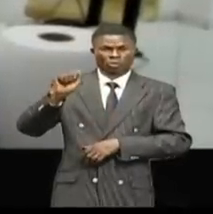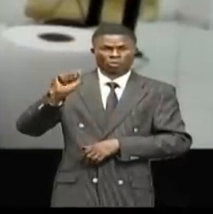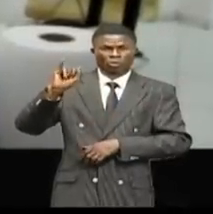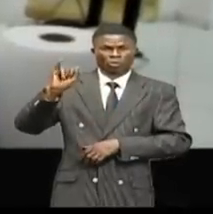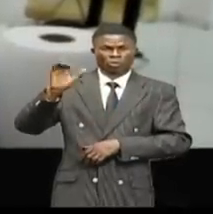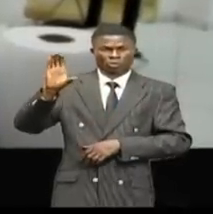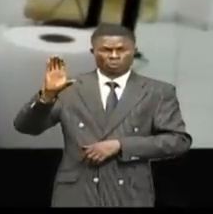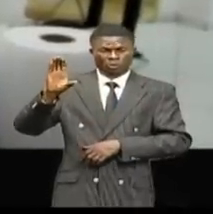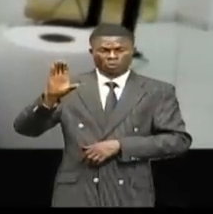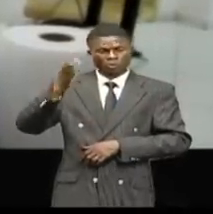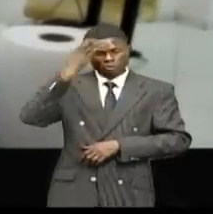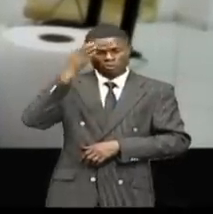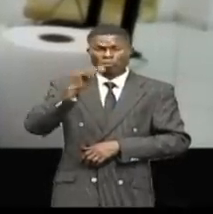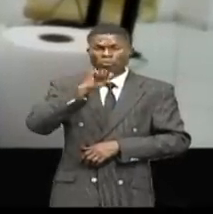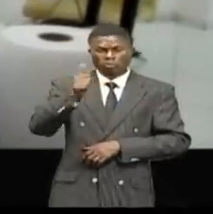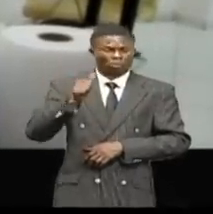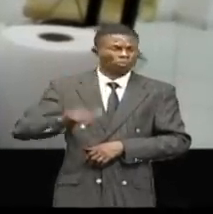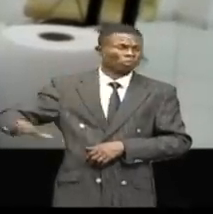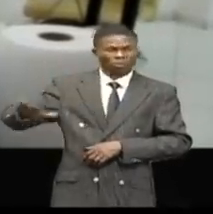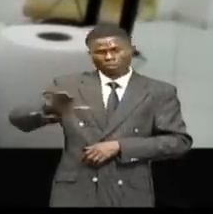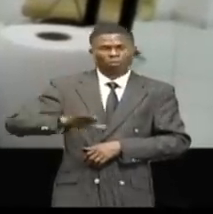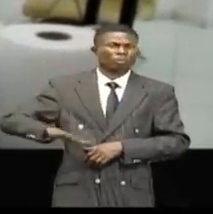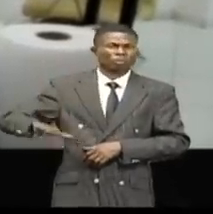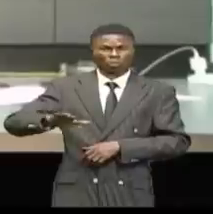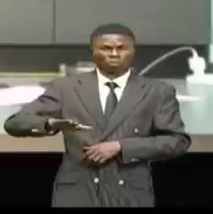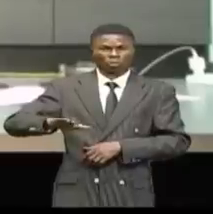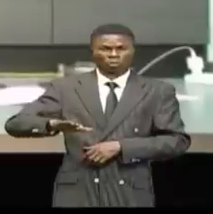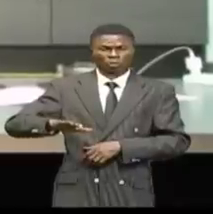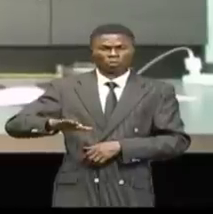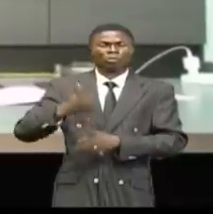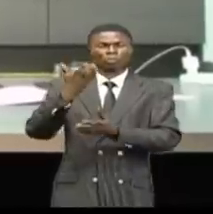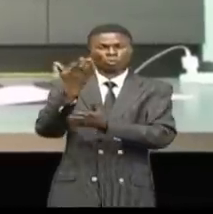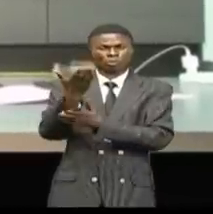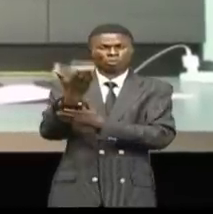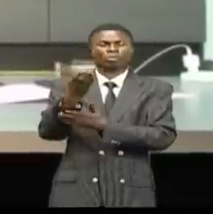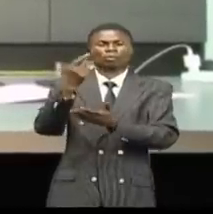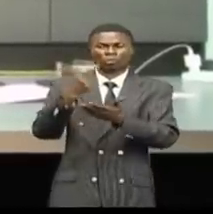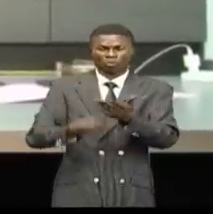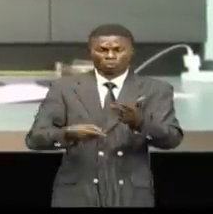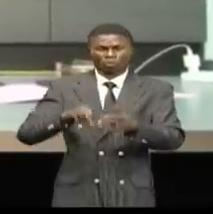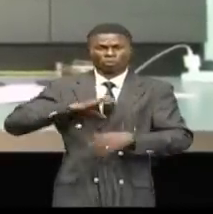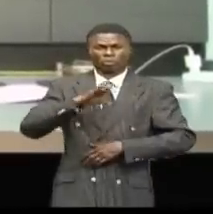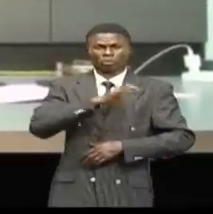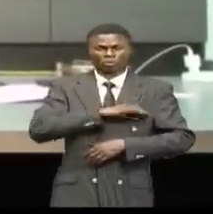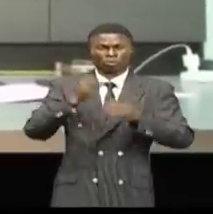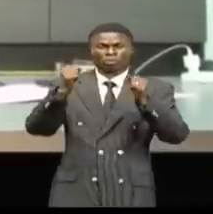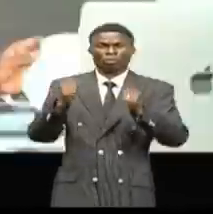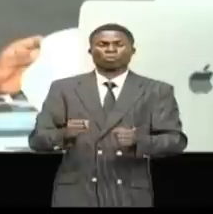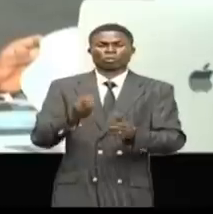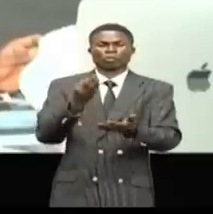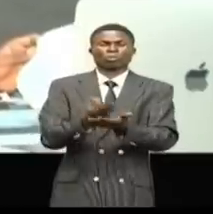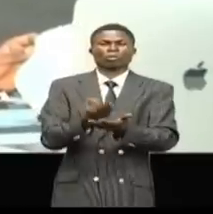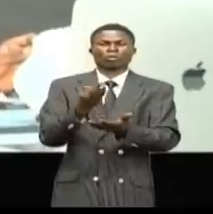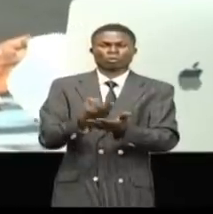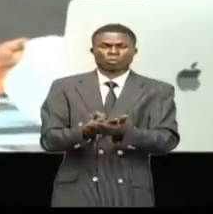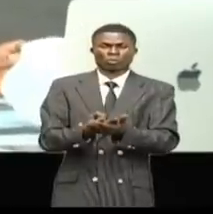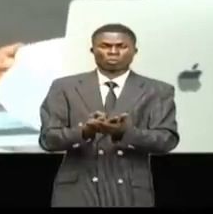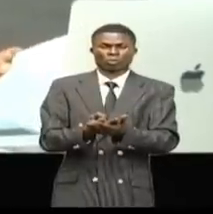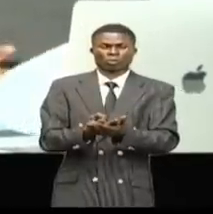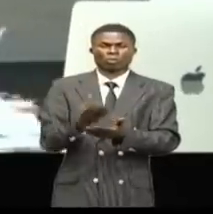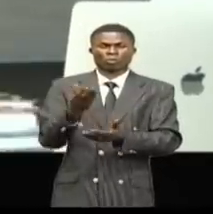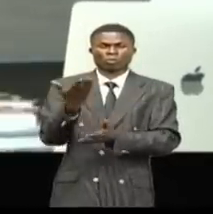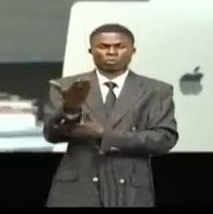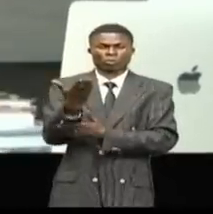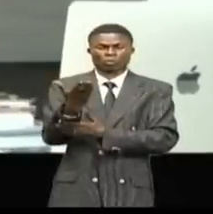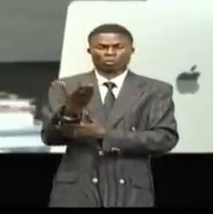jours méconnu de toutes les parties. D'où la recommandation du comité de stabilité financière de